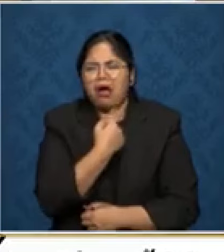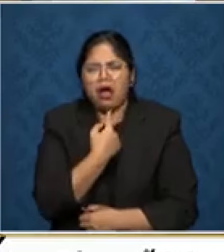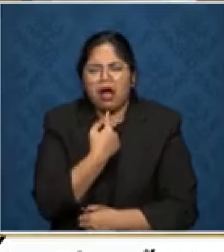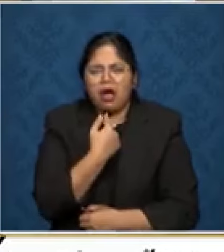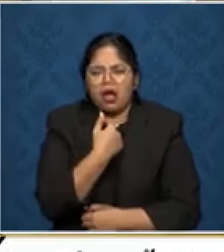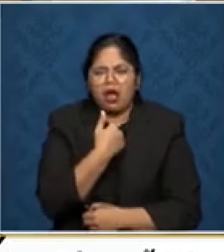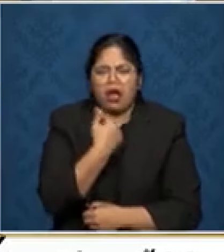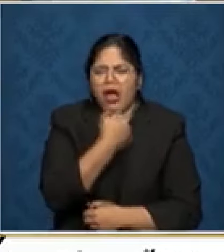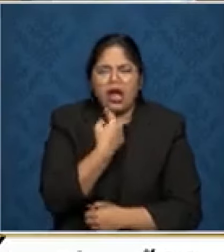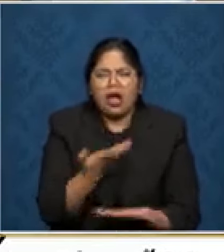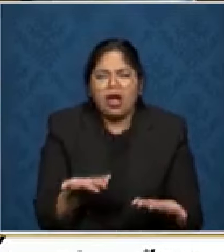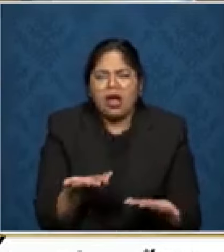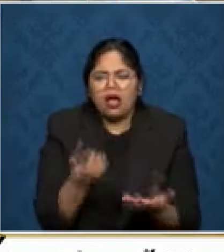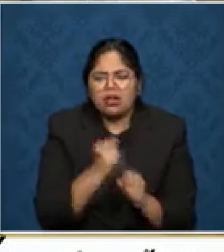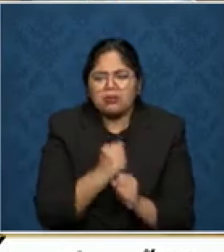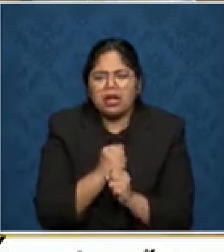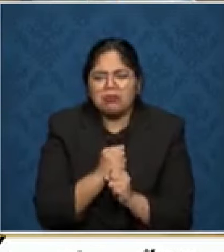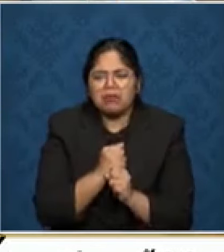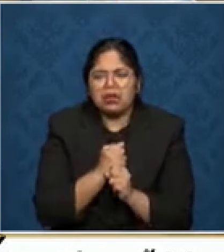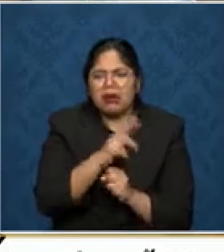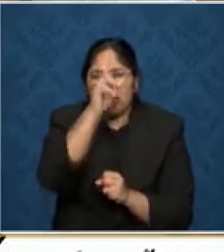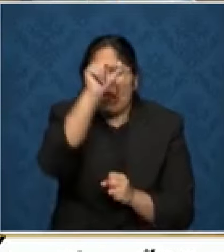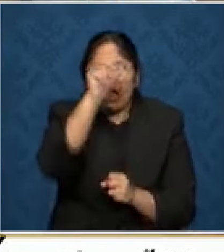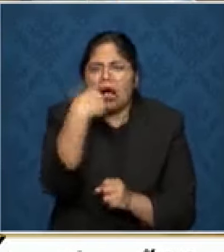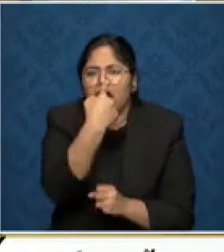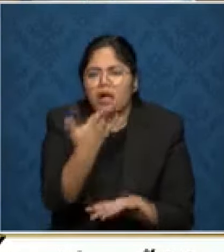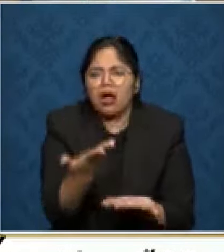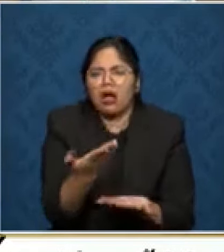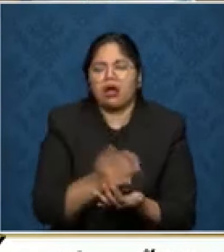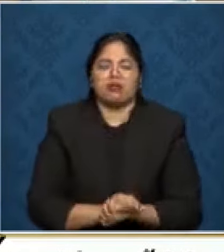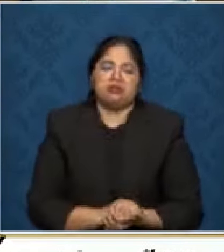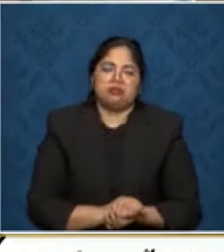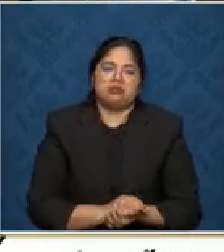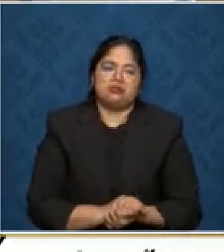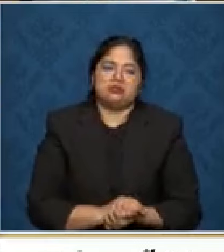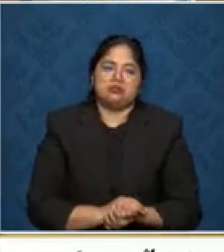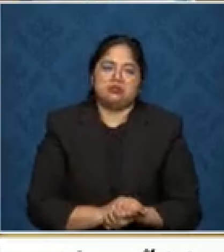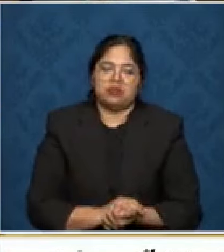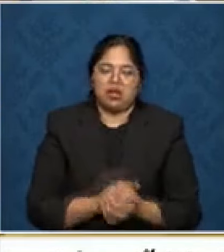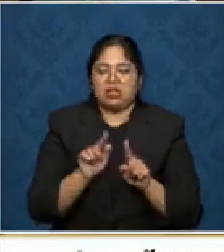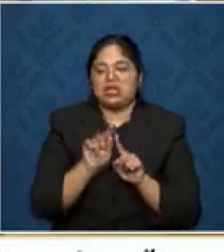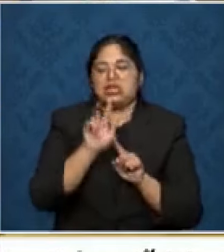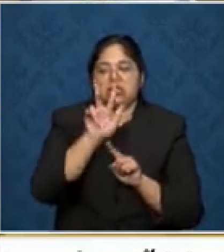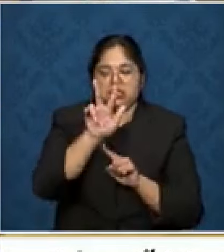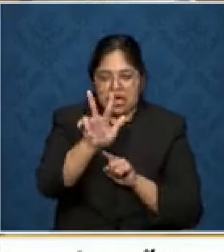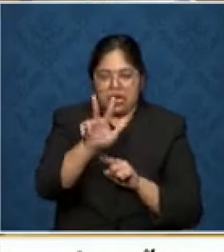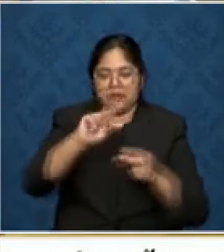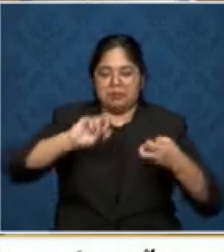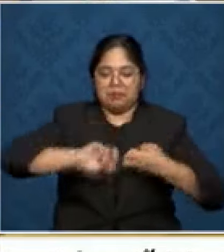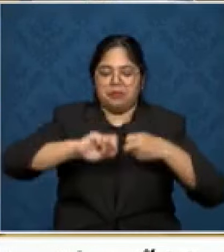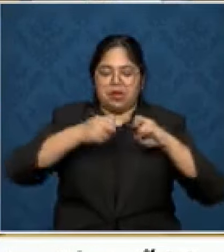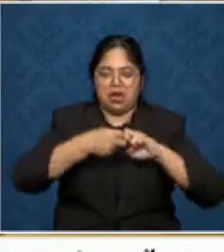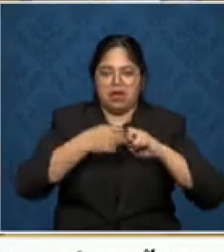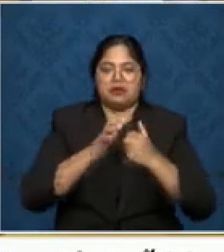รัฐบาลปัญหาที่3ปัญหาใหญ่อีกเรื่องนึงครับ